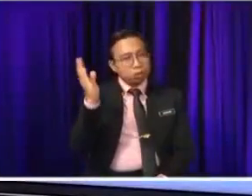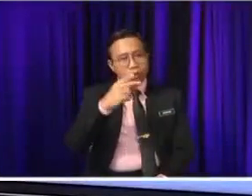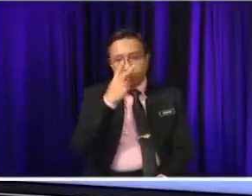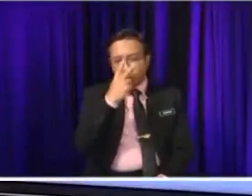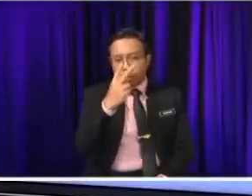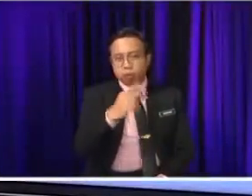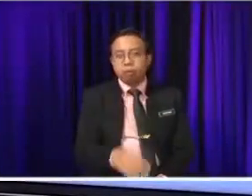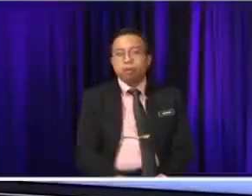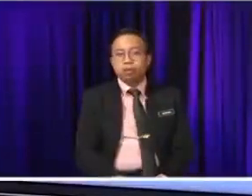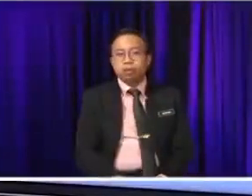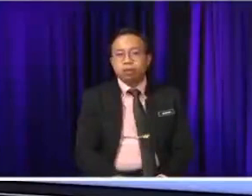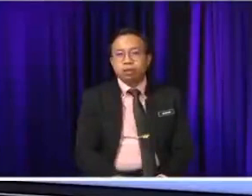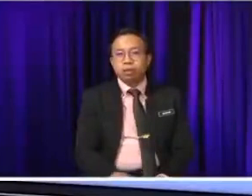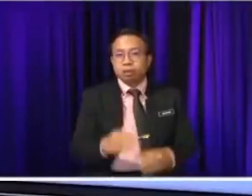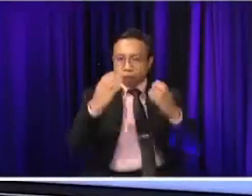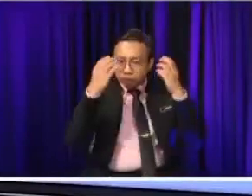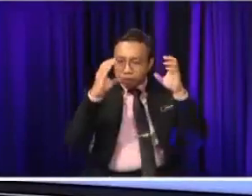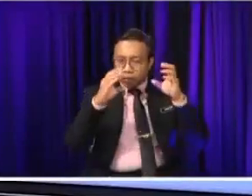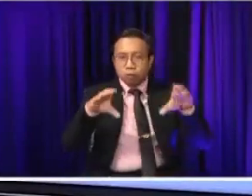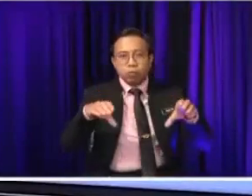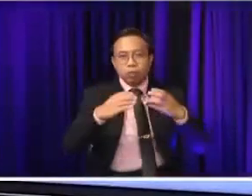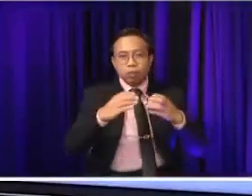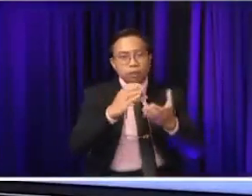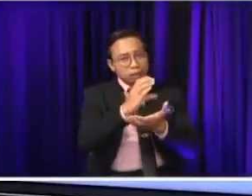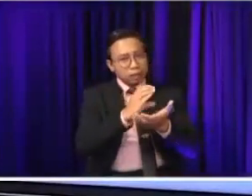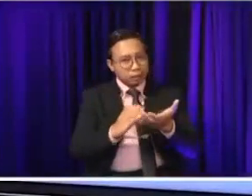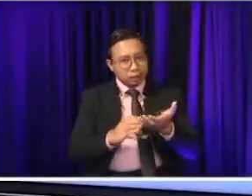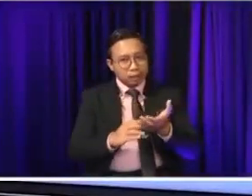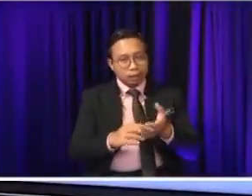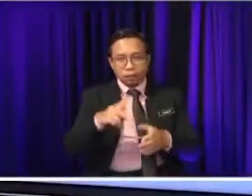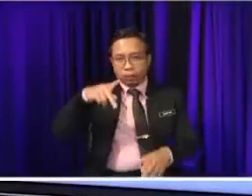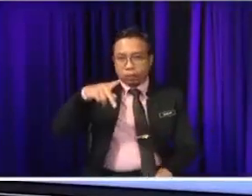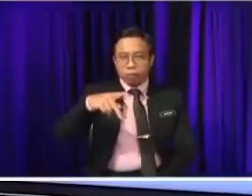tidak saksikan demonstrasi cekgu untuk menghasilkan karya iya